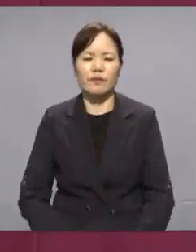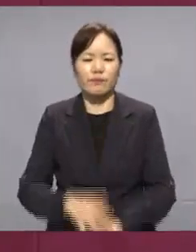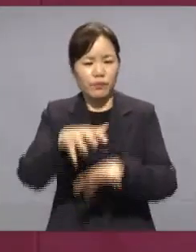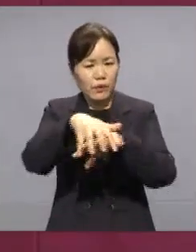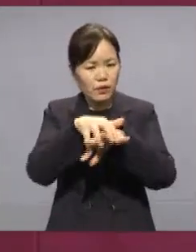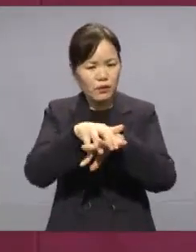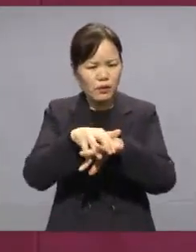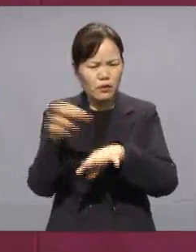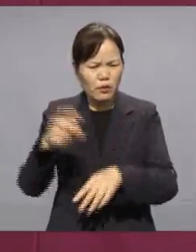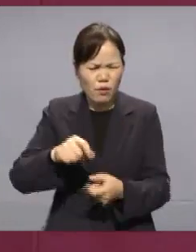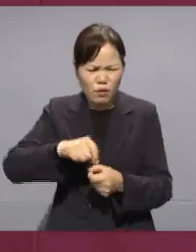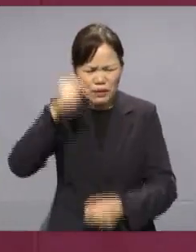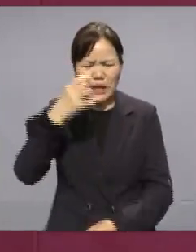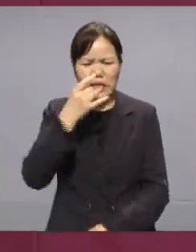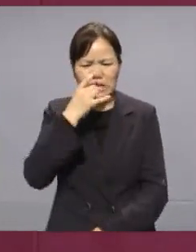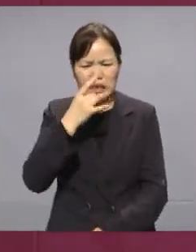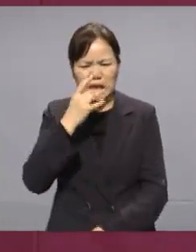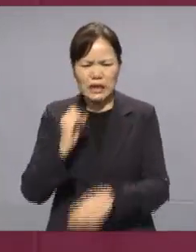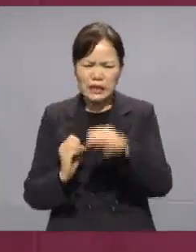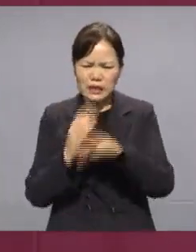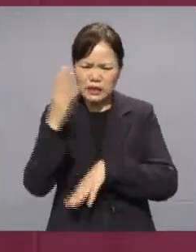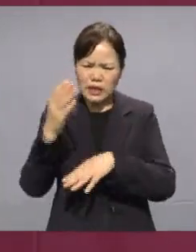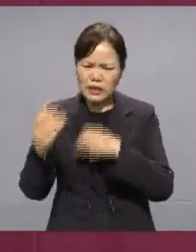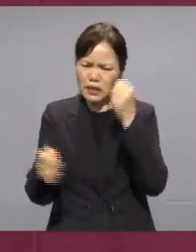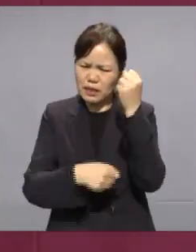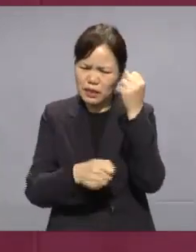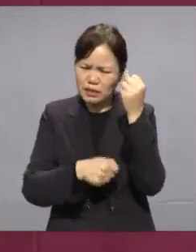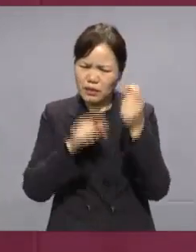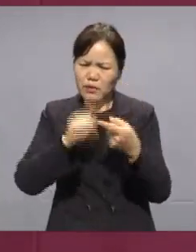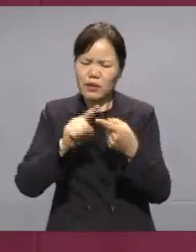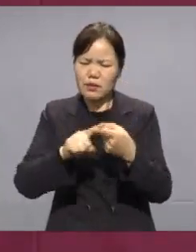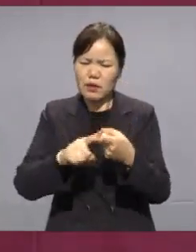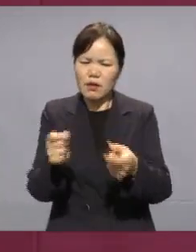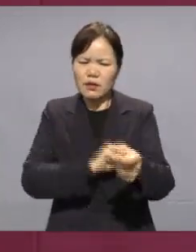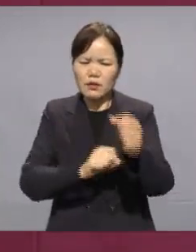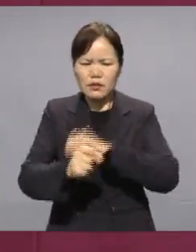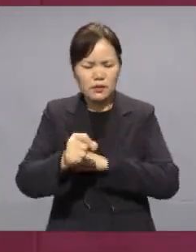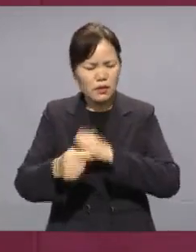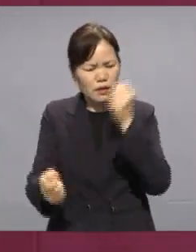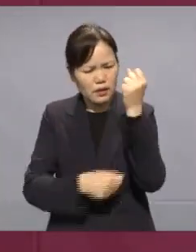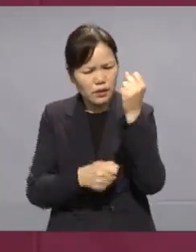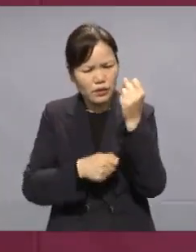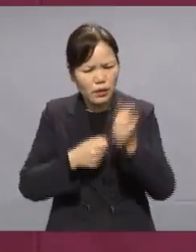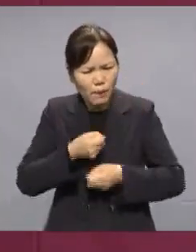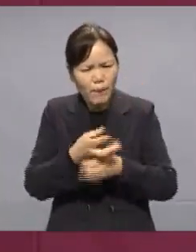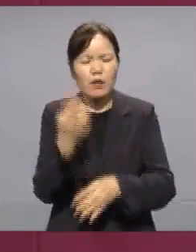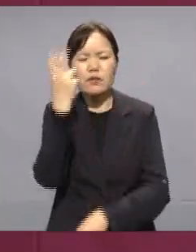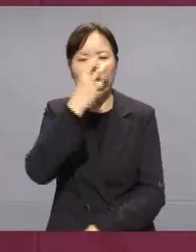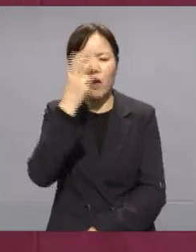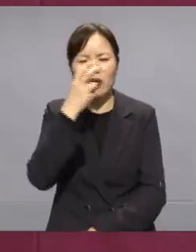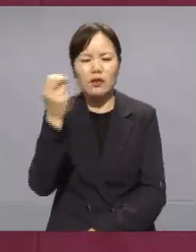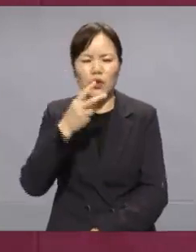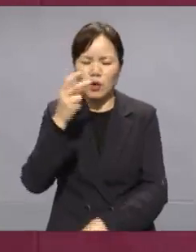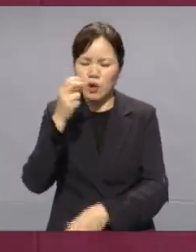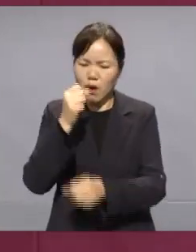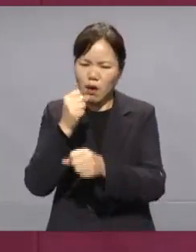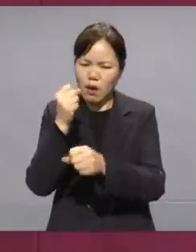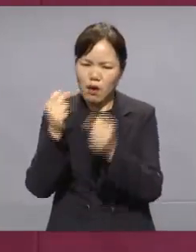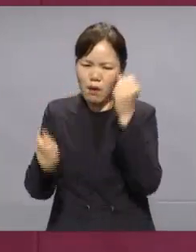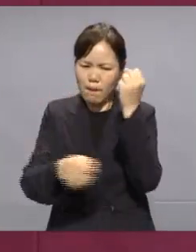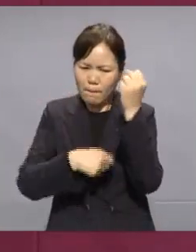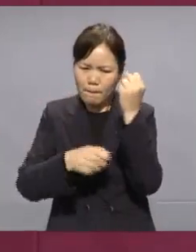구조적이고 만성적인 쌀의 과잉 생산을 적극적인 재배 면적 관리와 생산 조정을